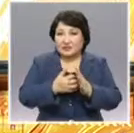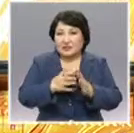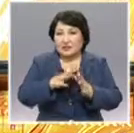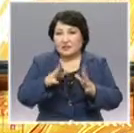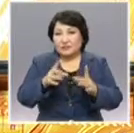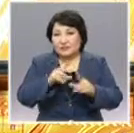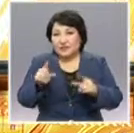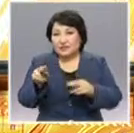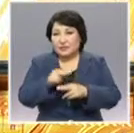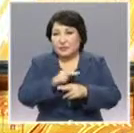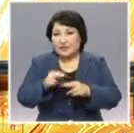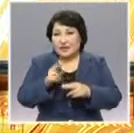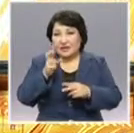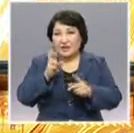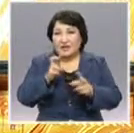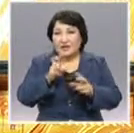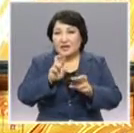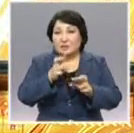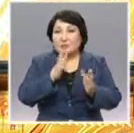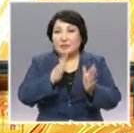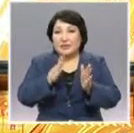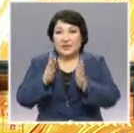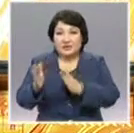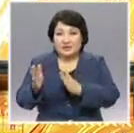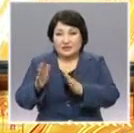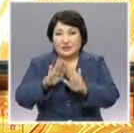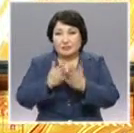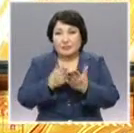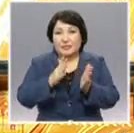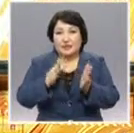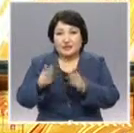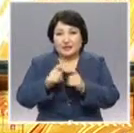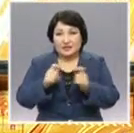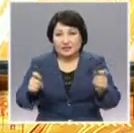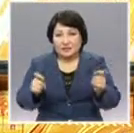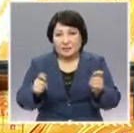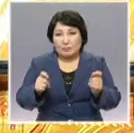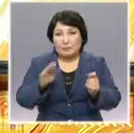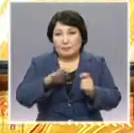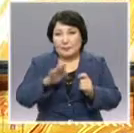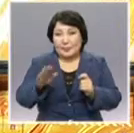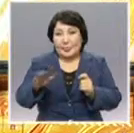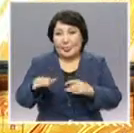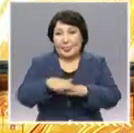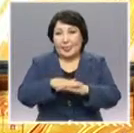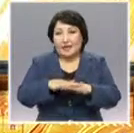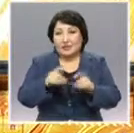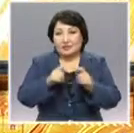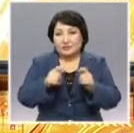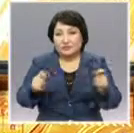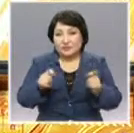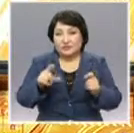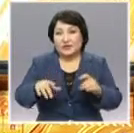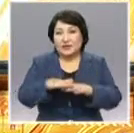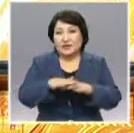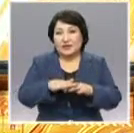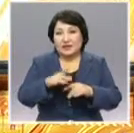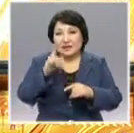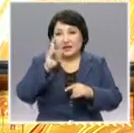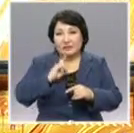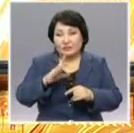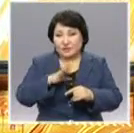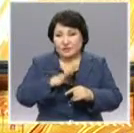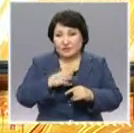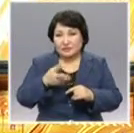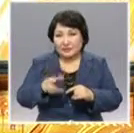ремонттап, библиотека аштық оның ішінде. Қазір детский дворовой клуб ашып жатырмыз, халыққа ыңғайлы болсын деп.